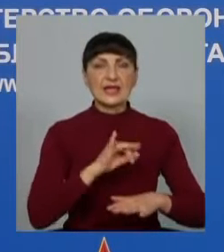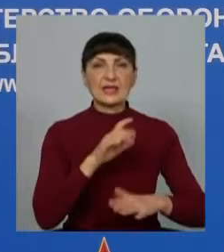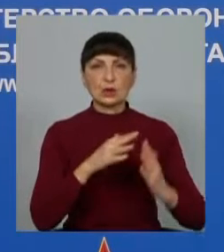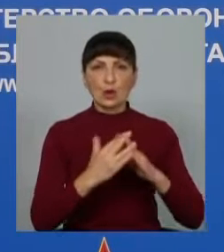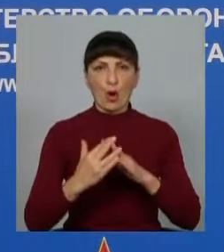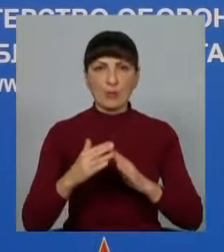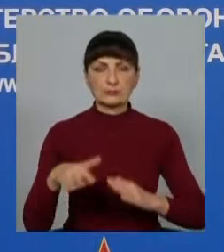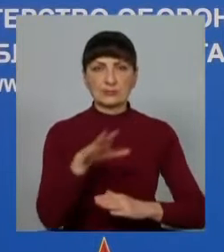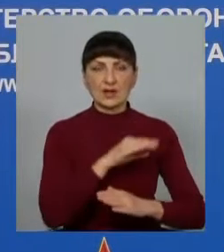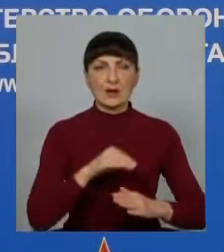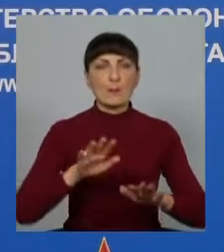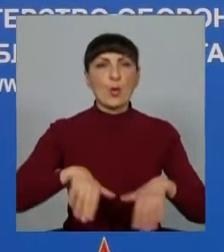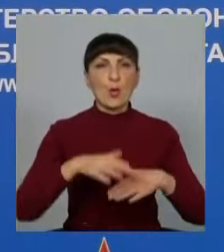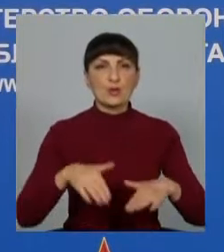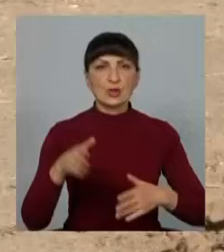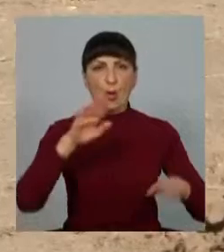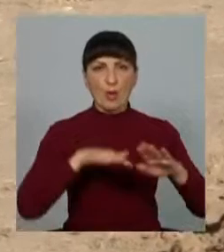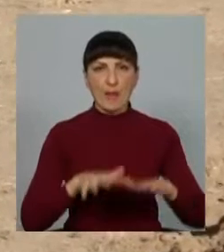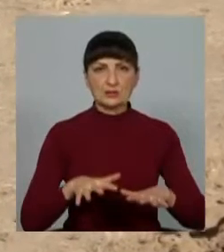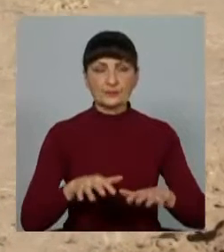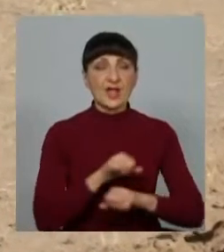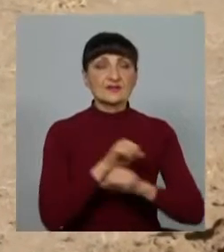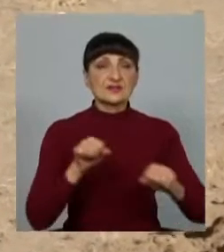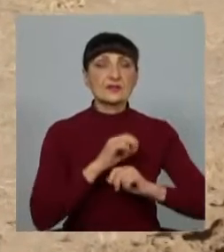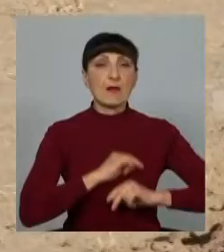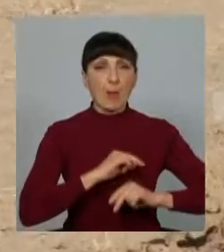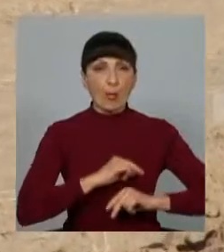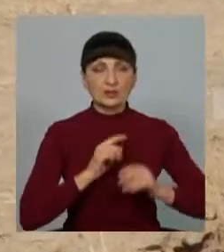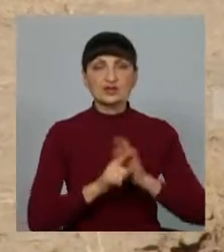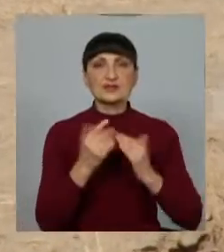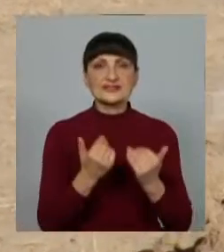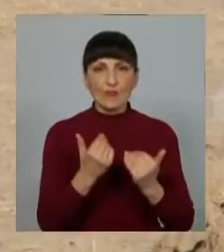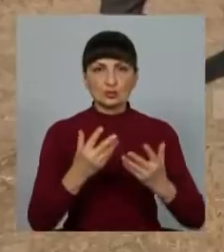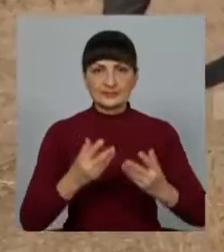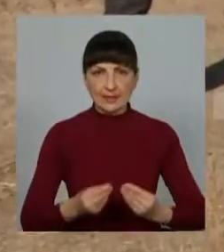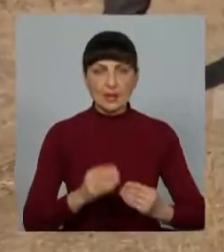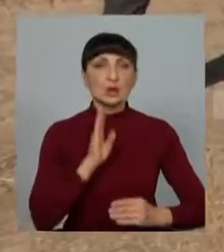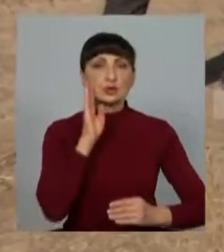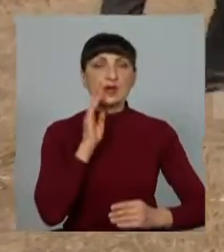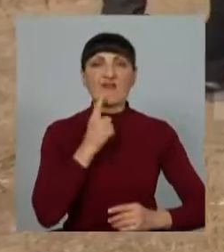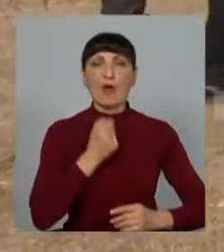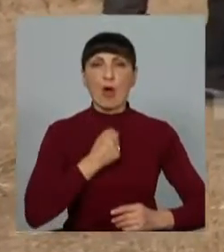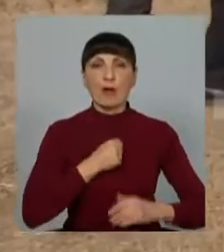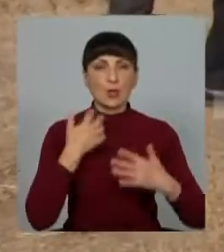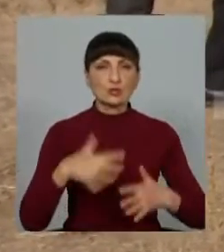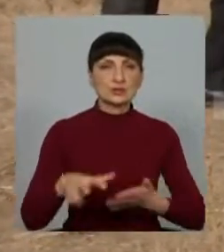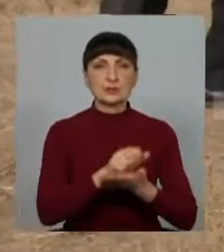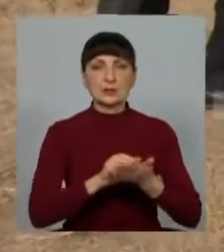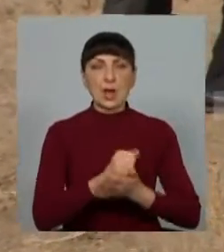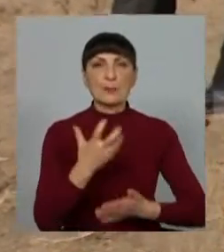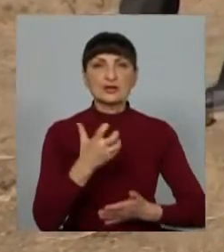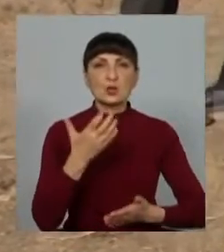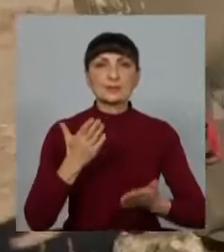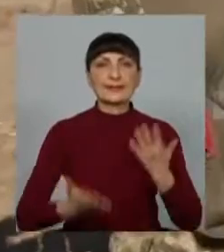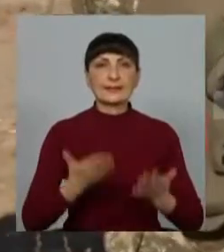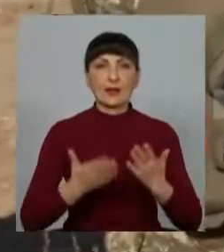населенных пунктов в безлюдной горной местности. Взрывные работы в Байзакском районе начались с сегодняшнего дня. С утра военные успели утилизировать почти